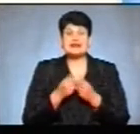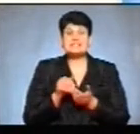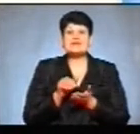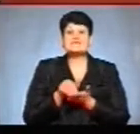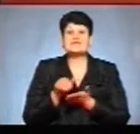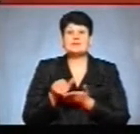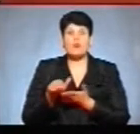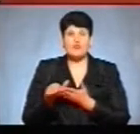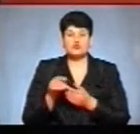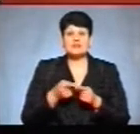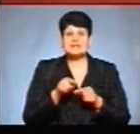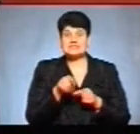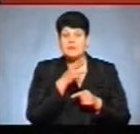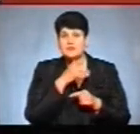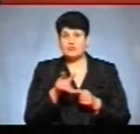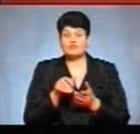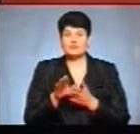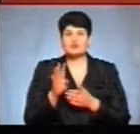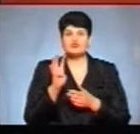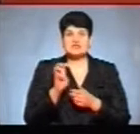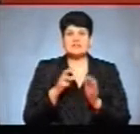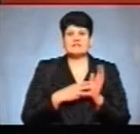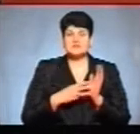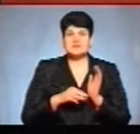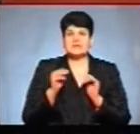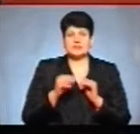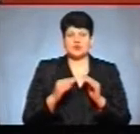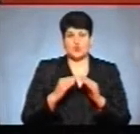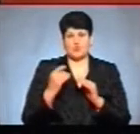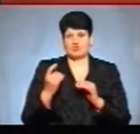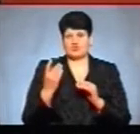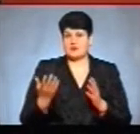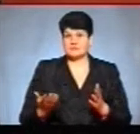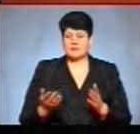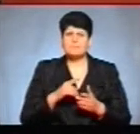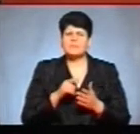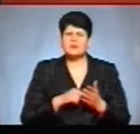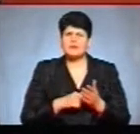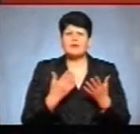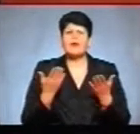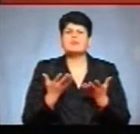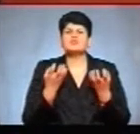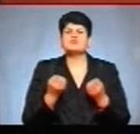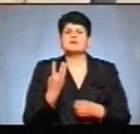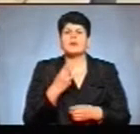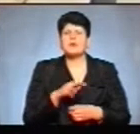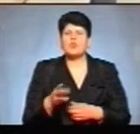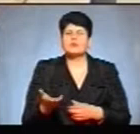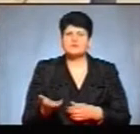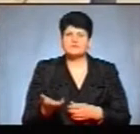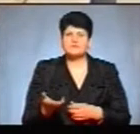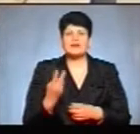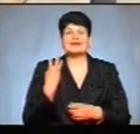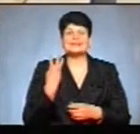за цей період ми відмовили лише 480 тисяч домогосподарств. Запитання, а де ще 3 мільйони? А 3